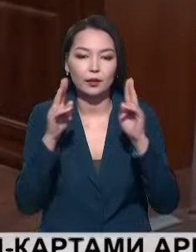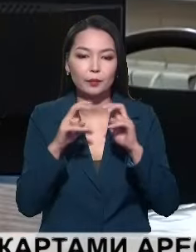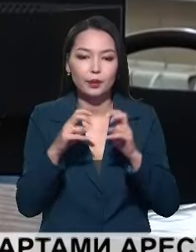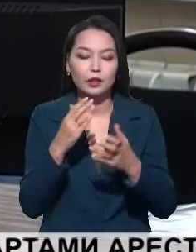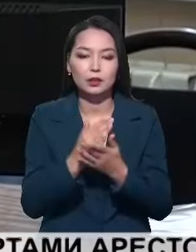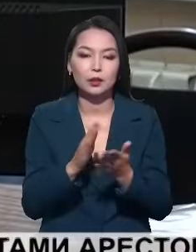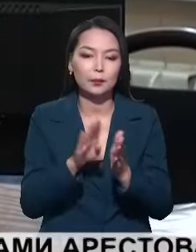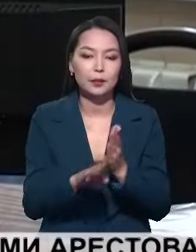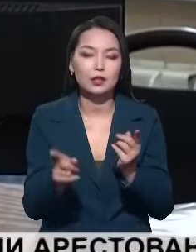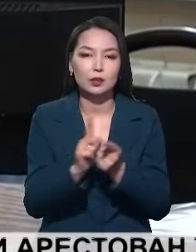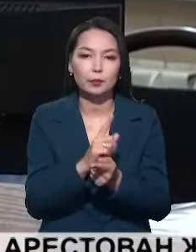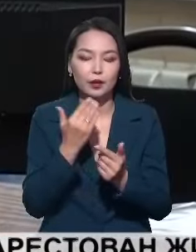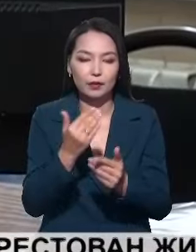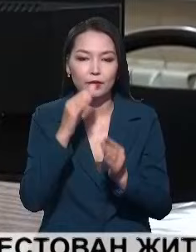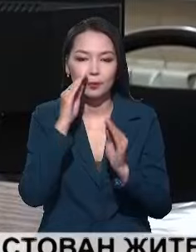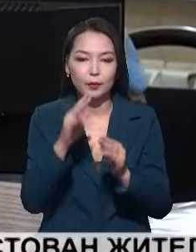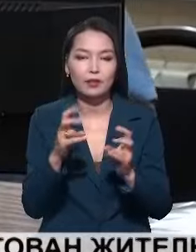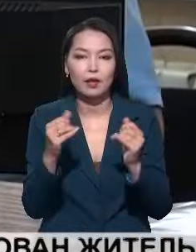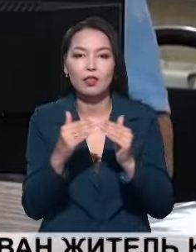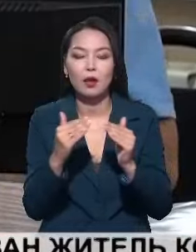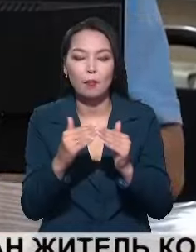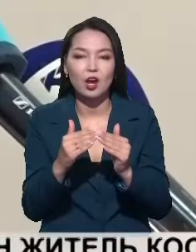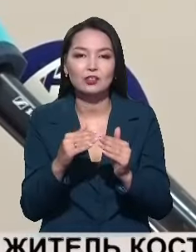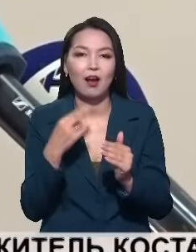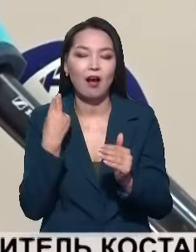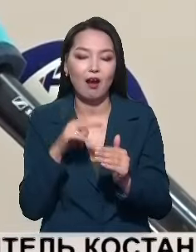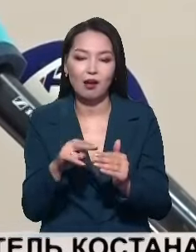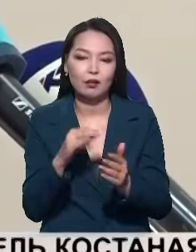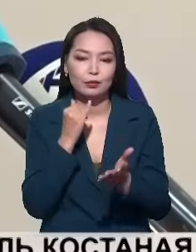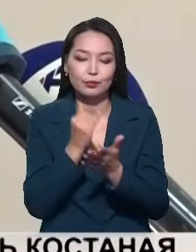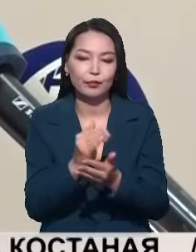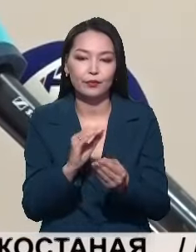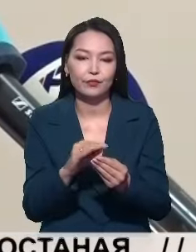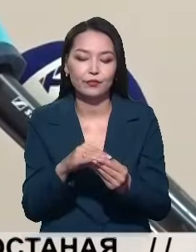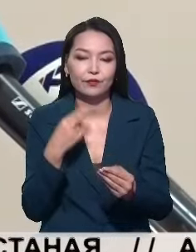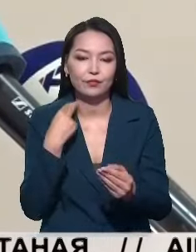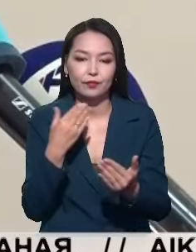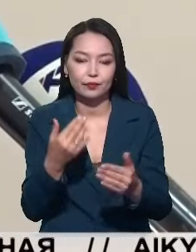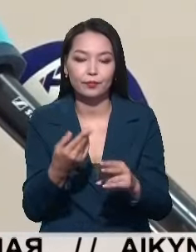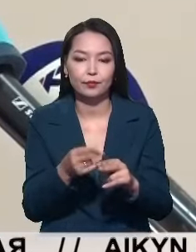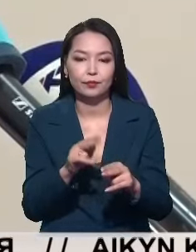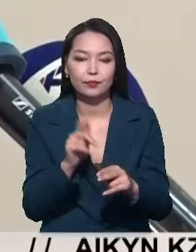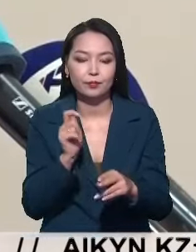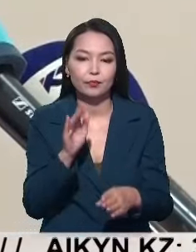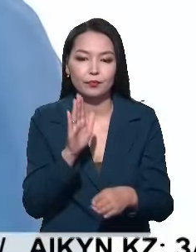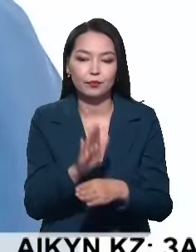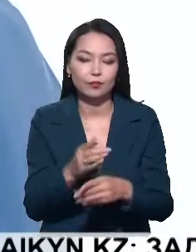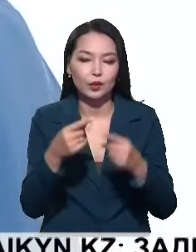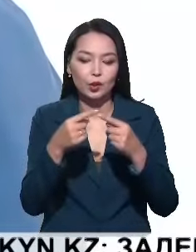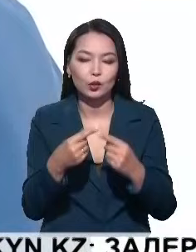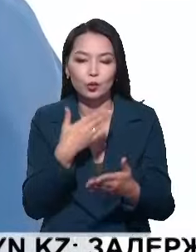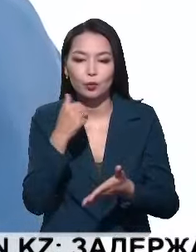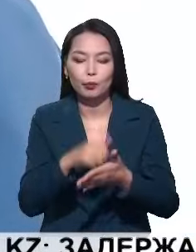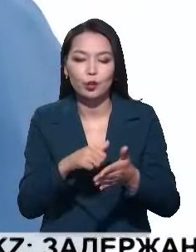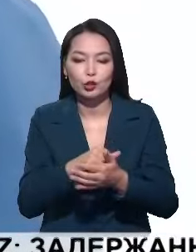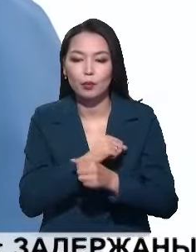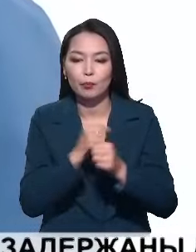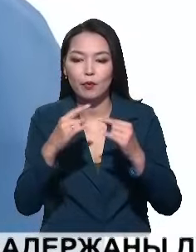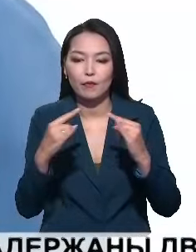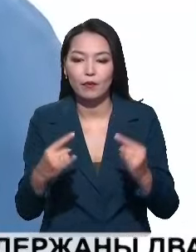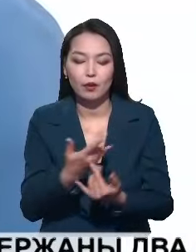меры пресечения обвиняемого на домашний арест. Однако потерпевшие выступили против. Между тем не установлена конкретная причина взрыва баллона. Либо он